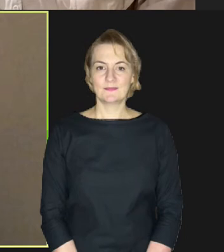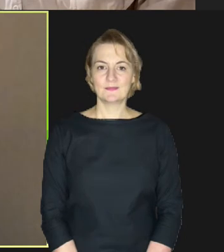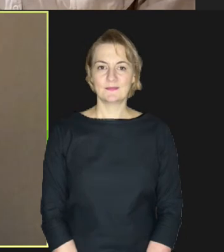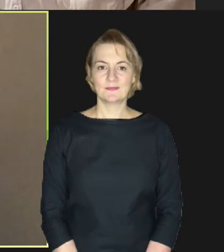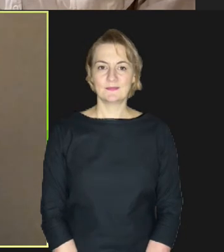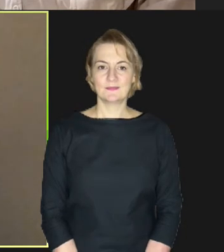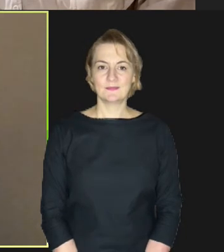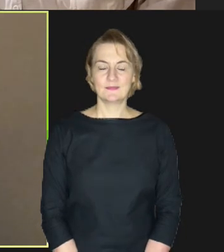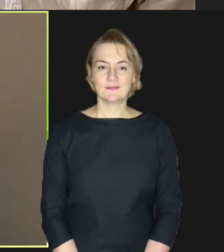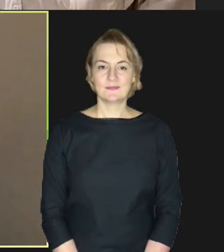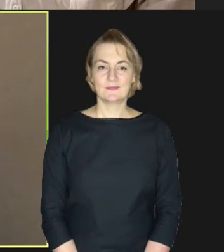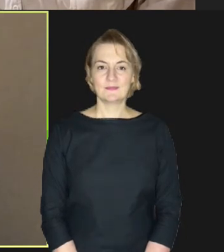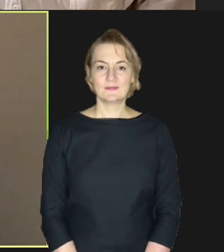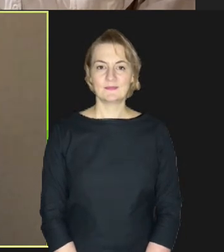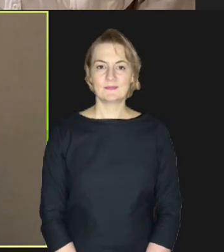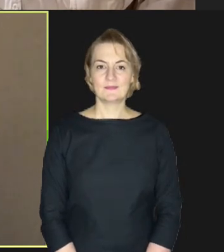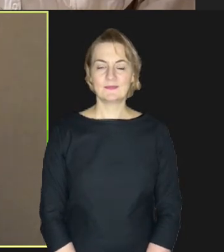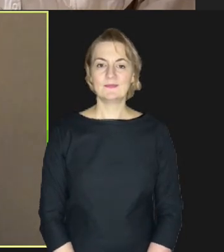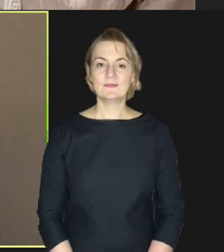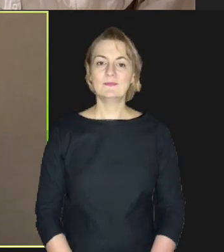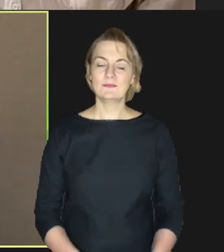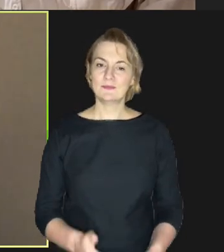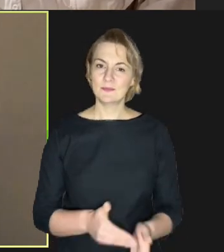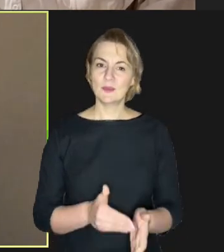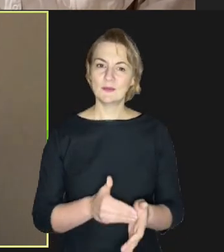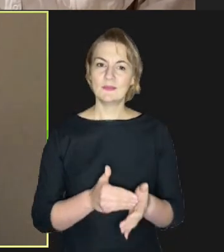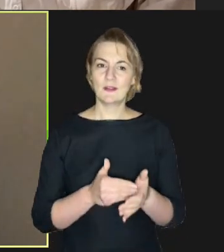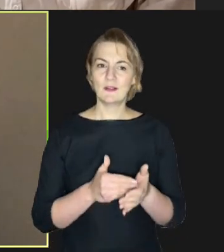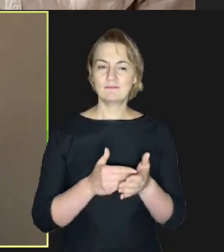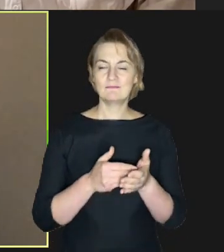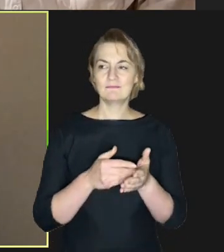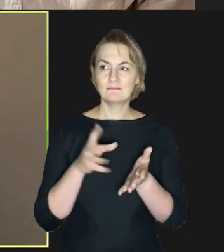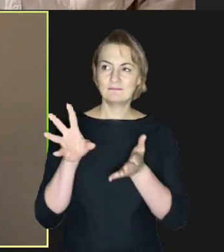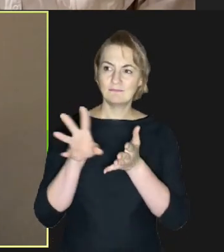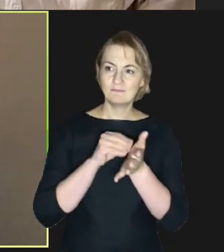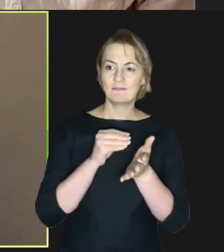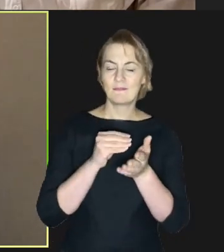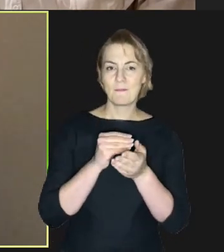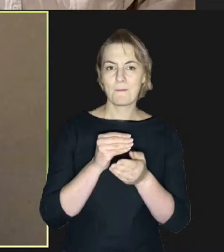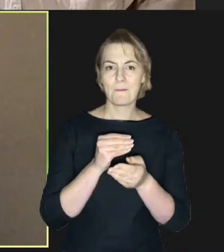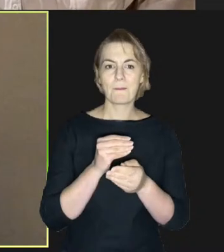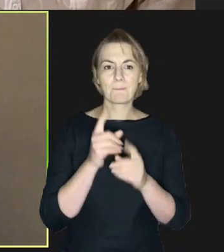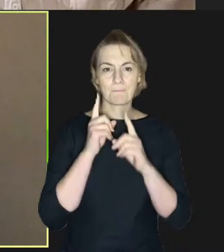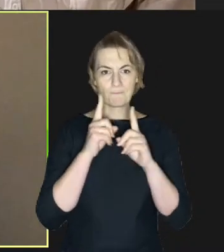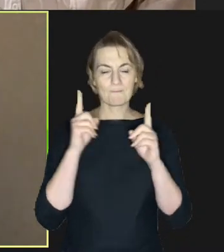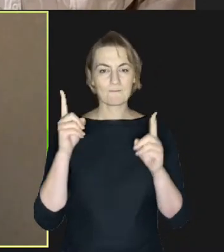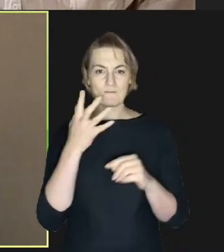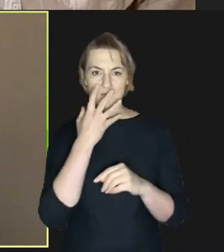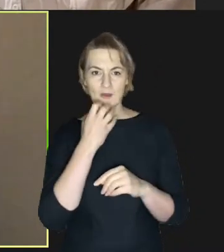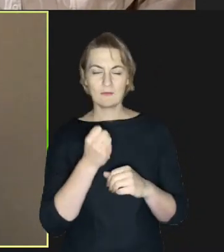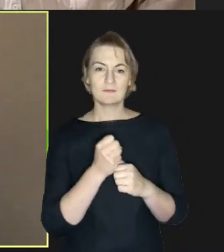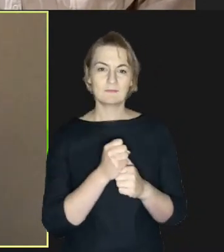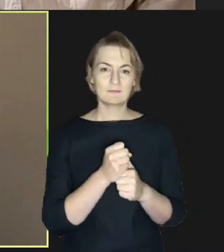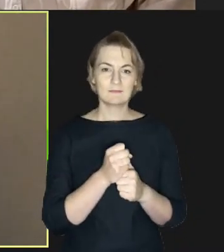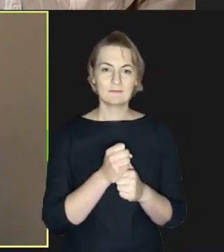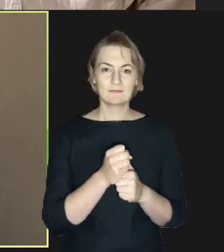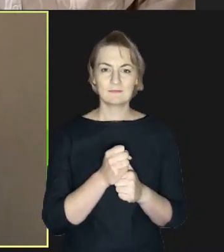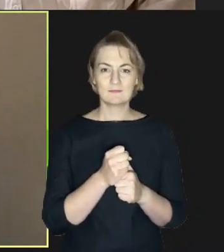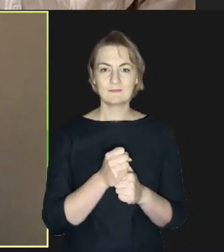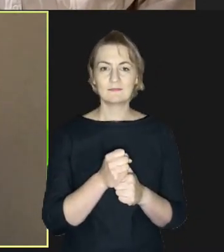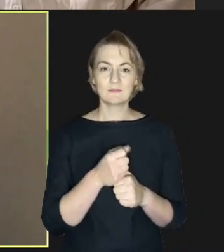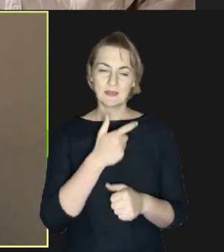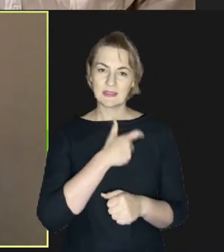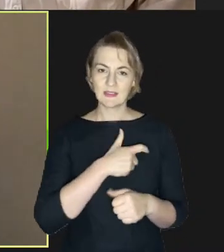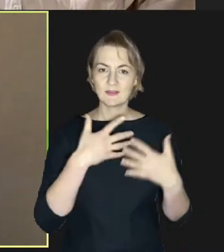i tu pójść za tym, czego uczą wszyscy nauczyciele duchowi. No wreszcie otworzyć